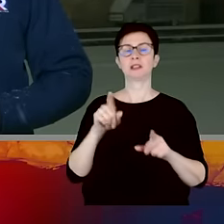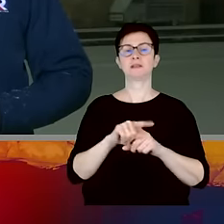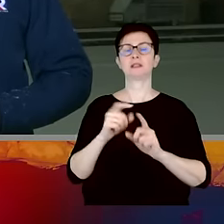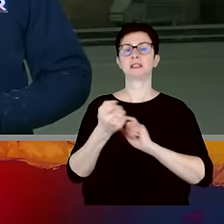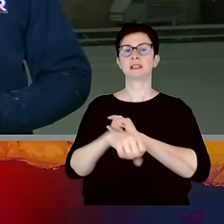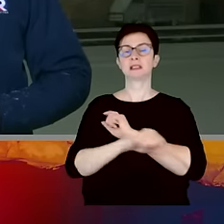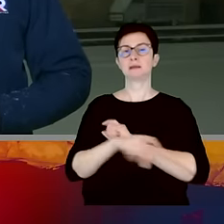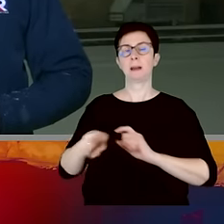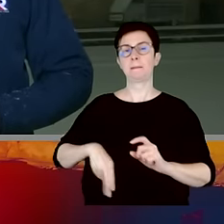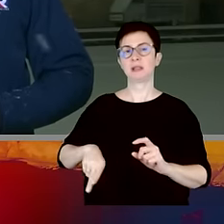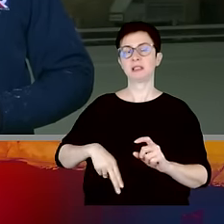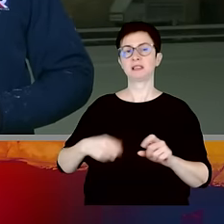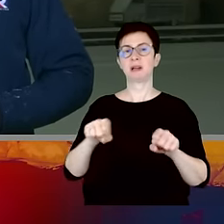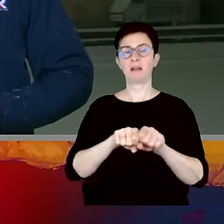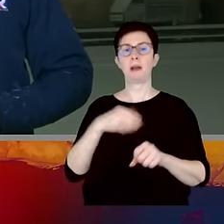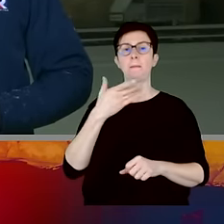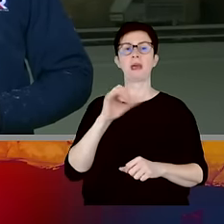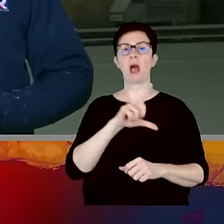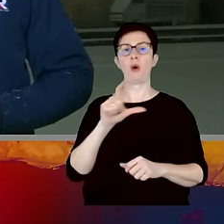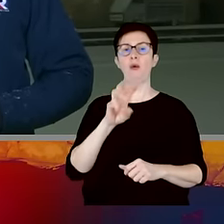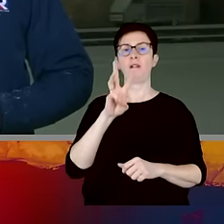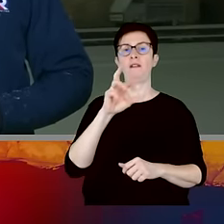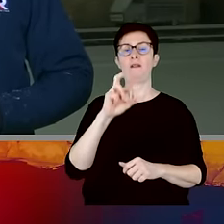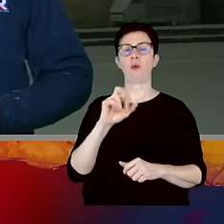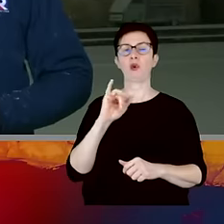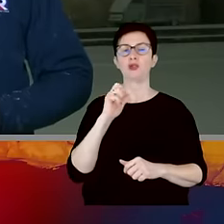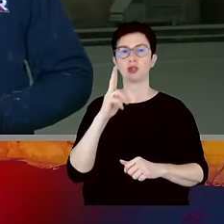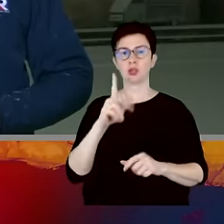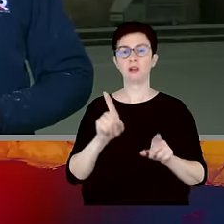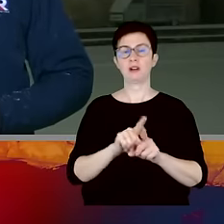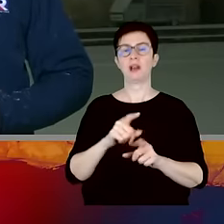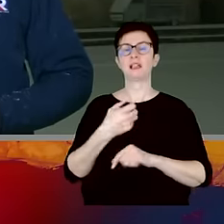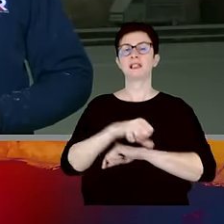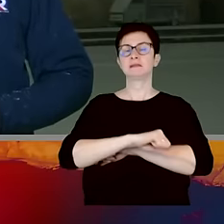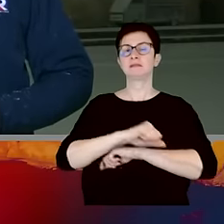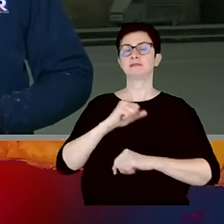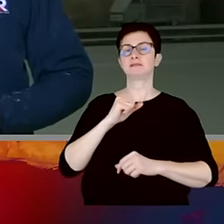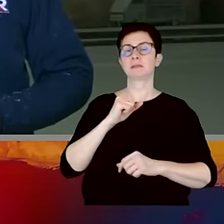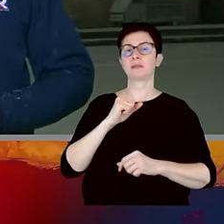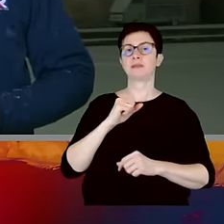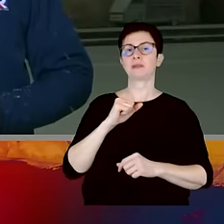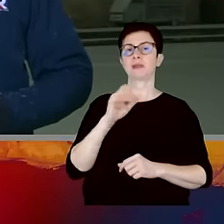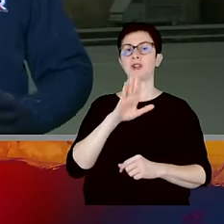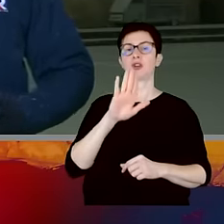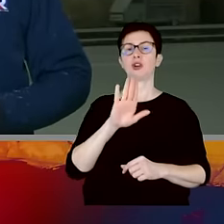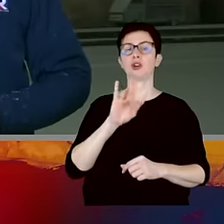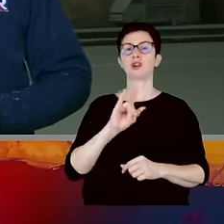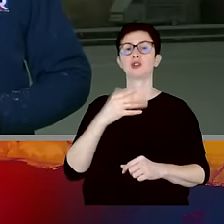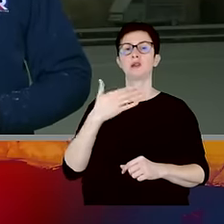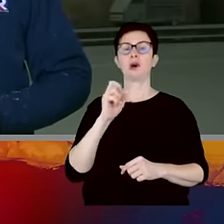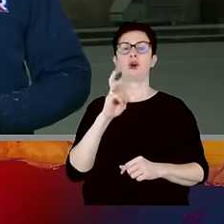były wiceminister sprawiedliwości Michał Wójcik, były wiceminister spraw zagranicznych Szymon Szynkowski-Welsenk, byli również